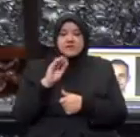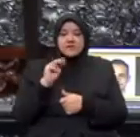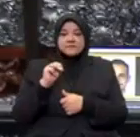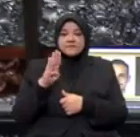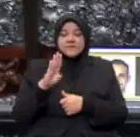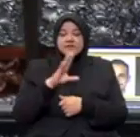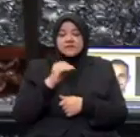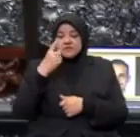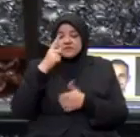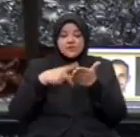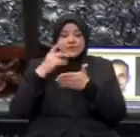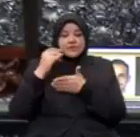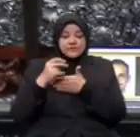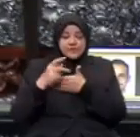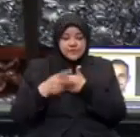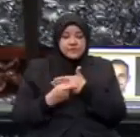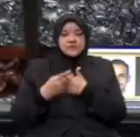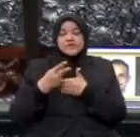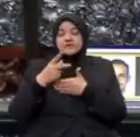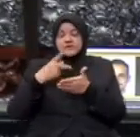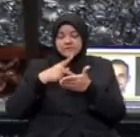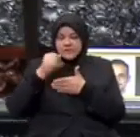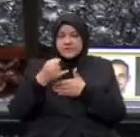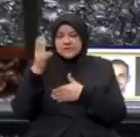Dan untuk projek-projek kerajaan,